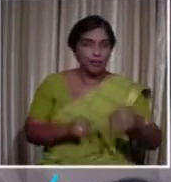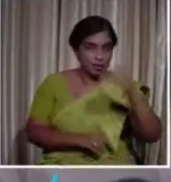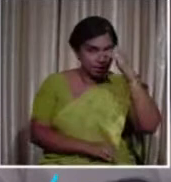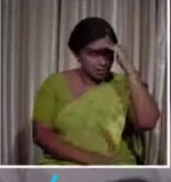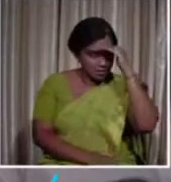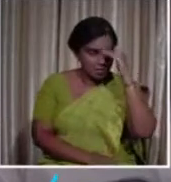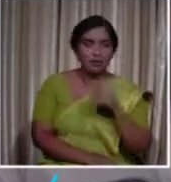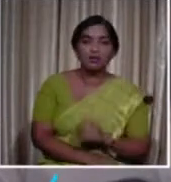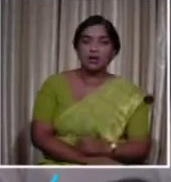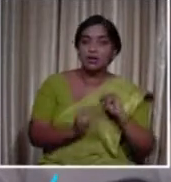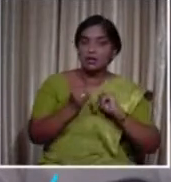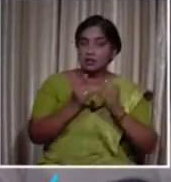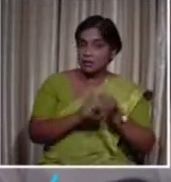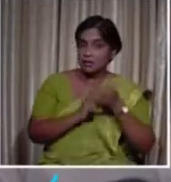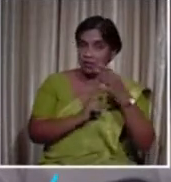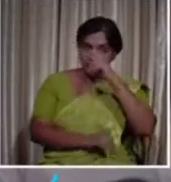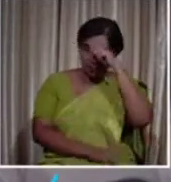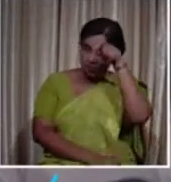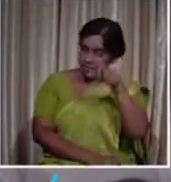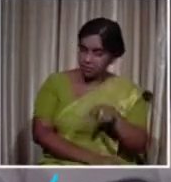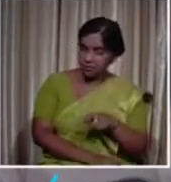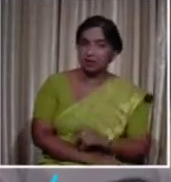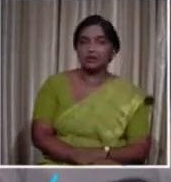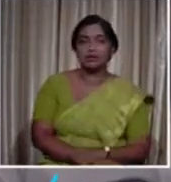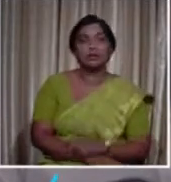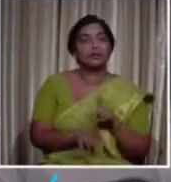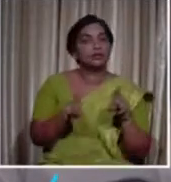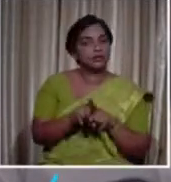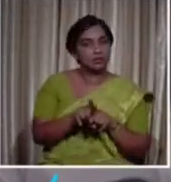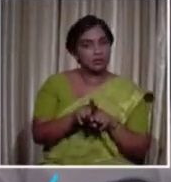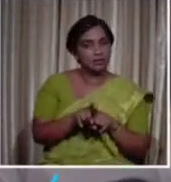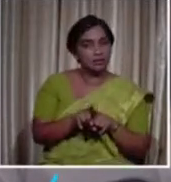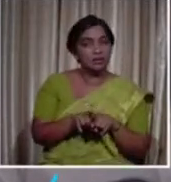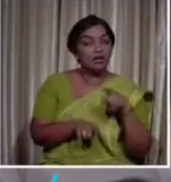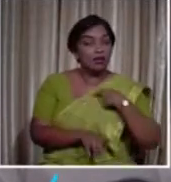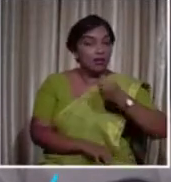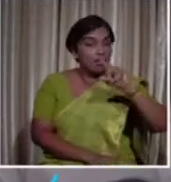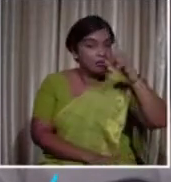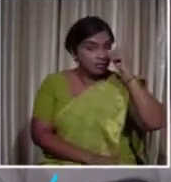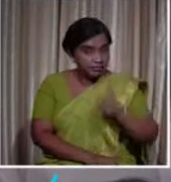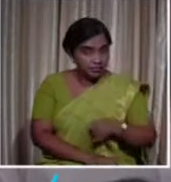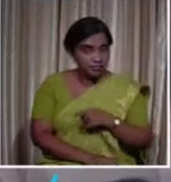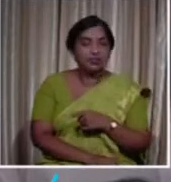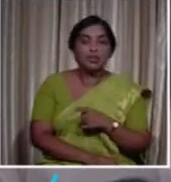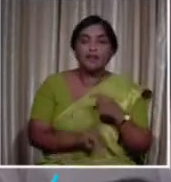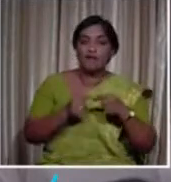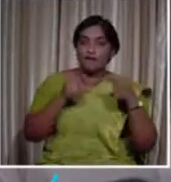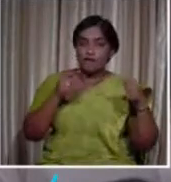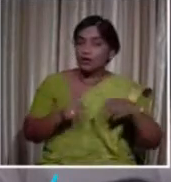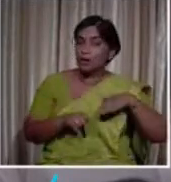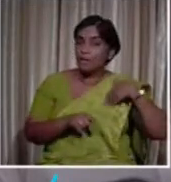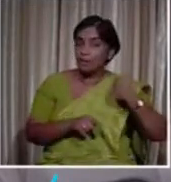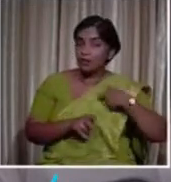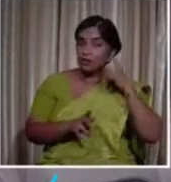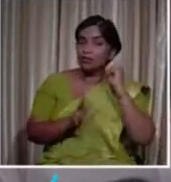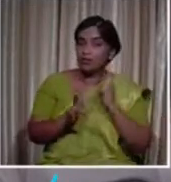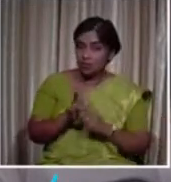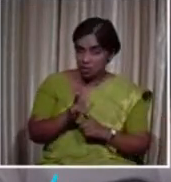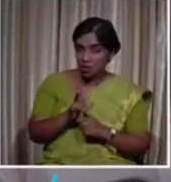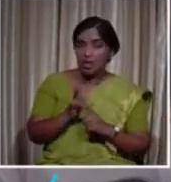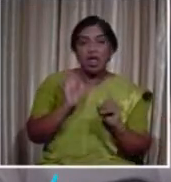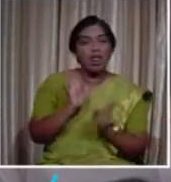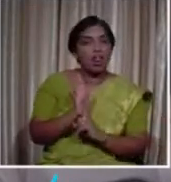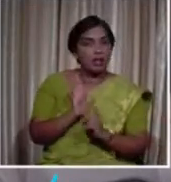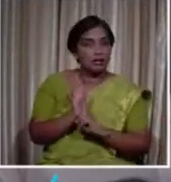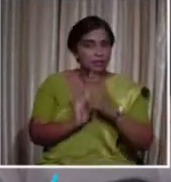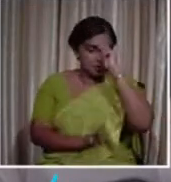नायकतुमाट सजित प्रेमदास मतितुमाट एवगेम एय स्थिर करपु विपक्षे प्रधान सांविधायक तुमा